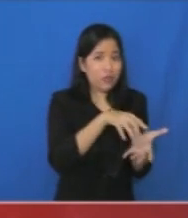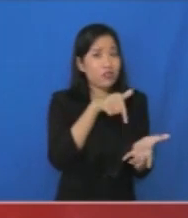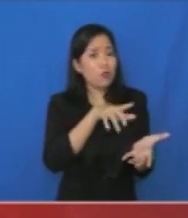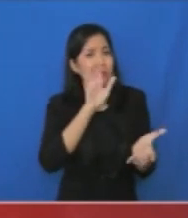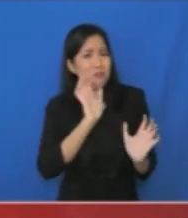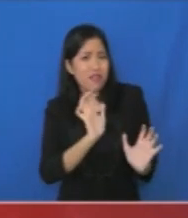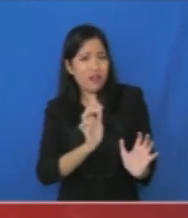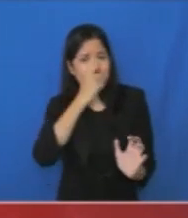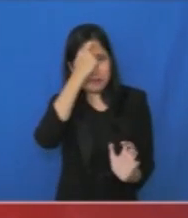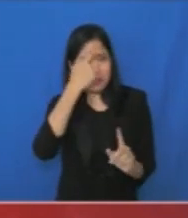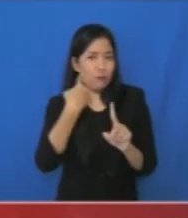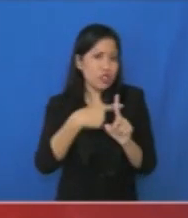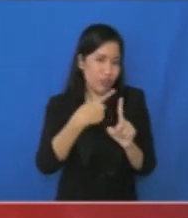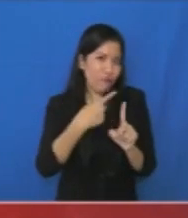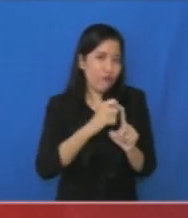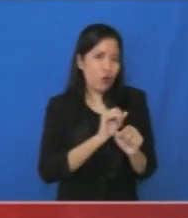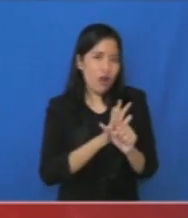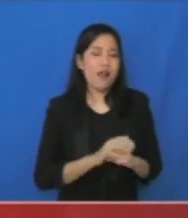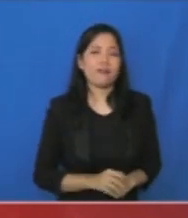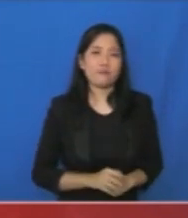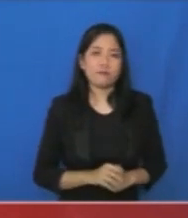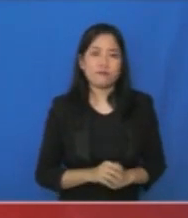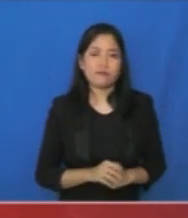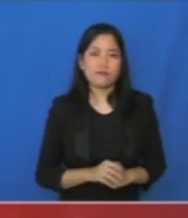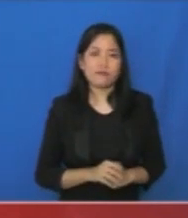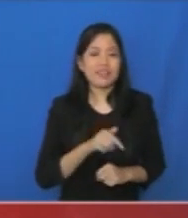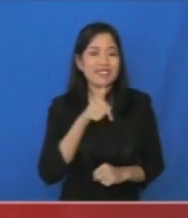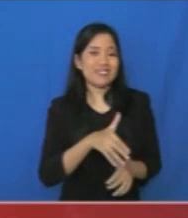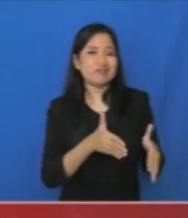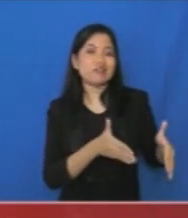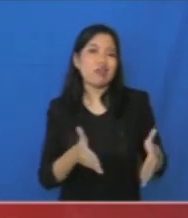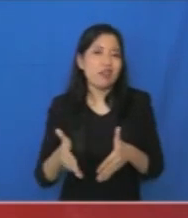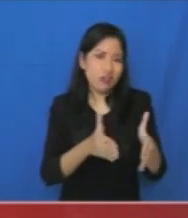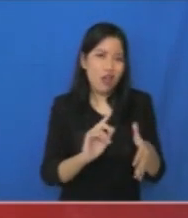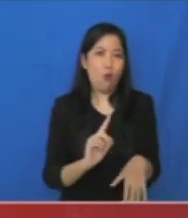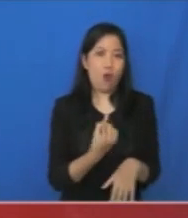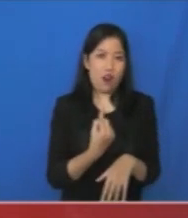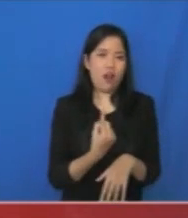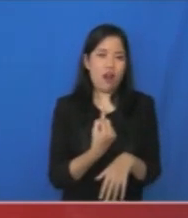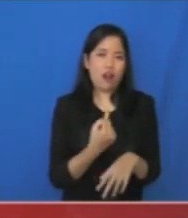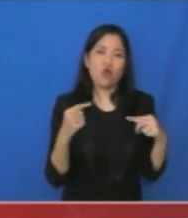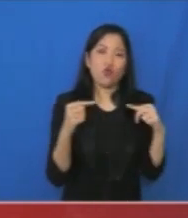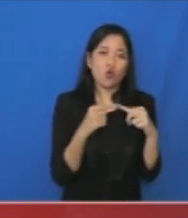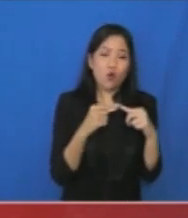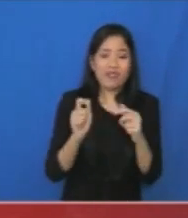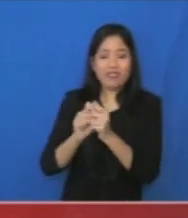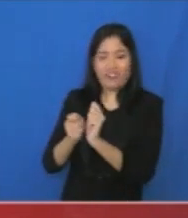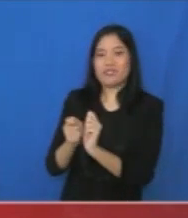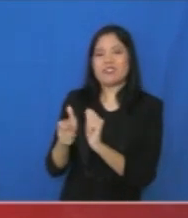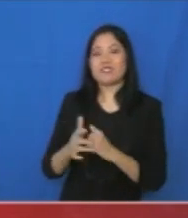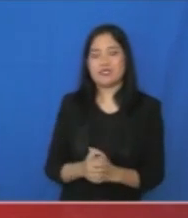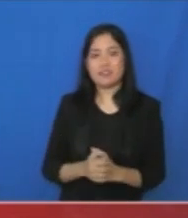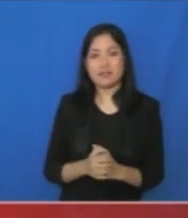sekali kasus positif ini Strategi awal yang dilakukan terkait dengan pemeriksaan tes